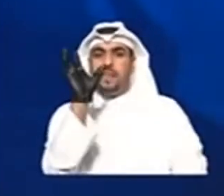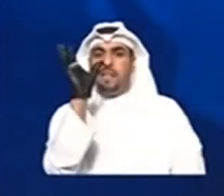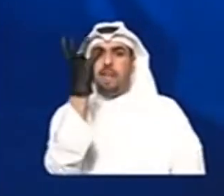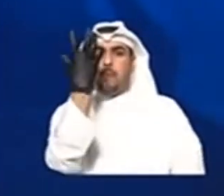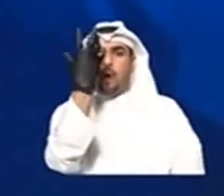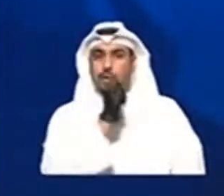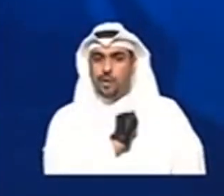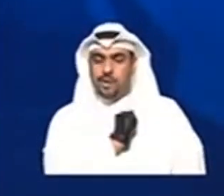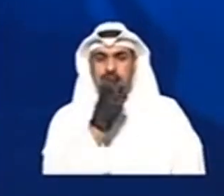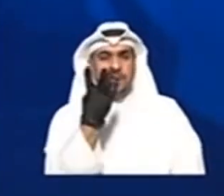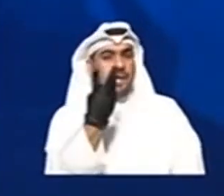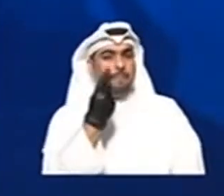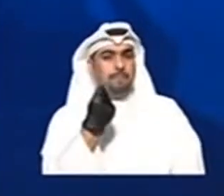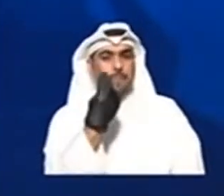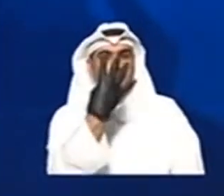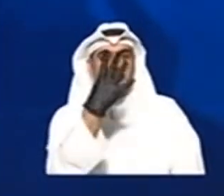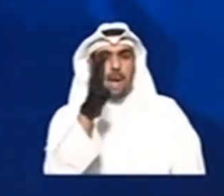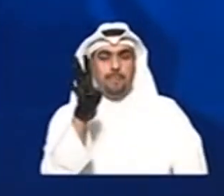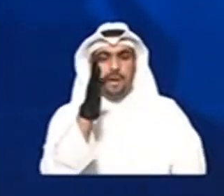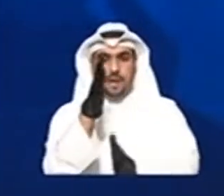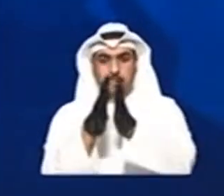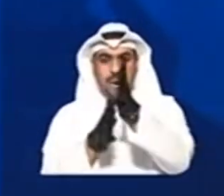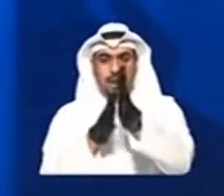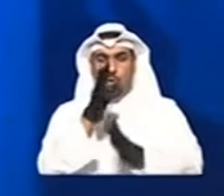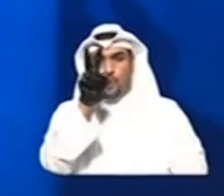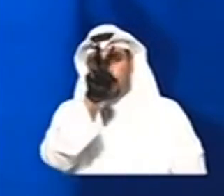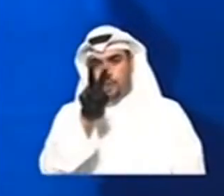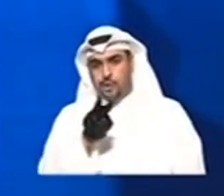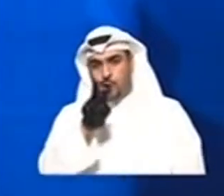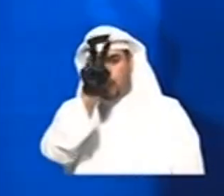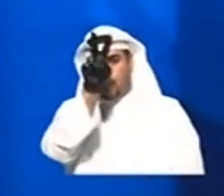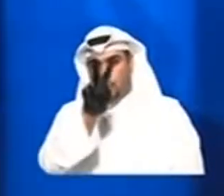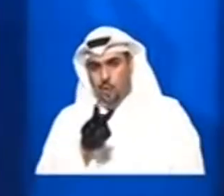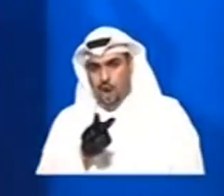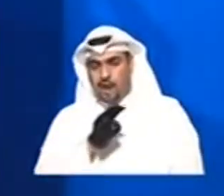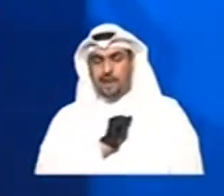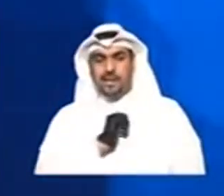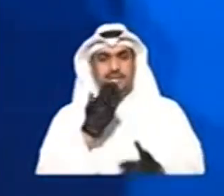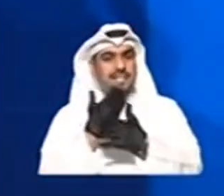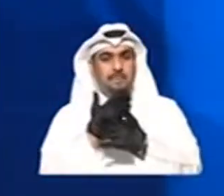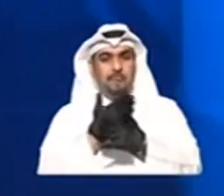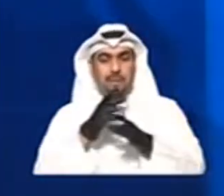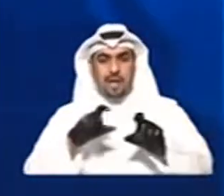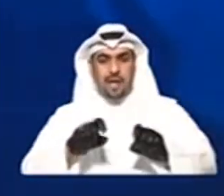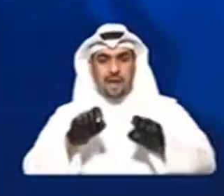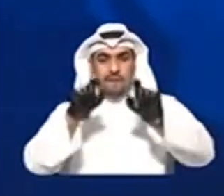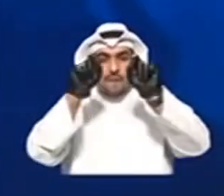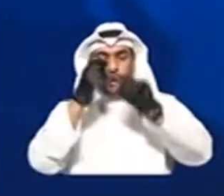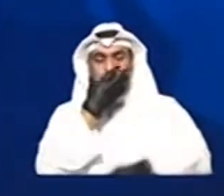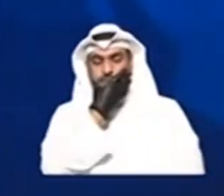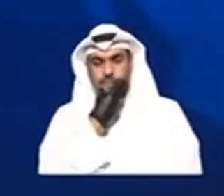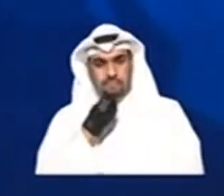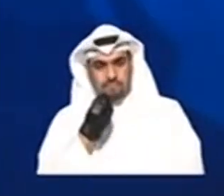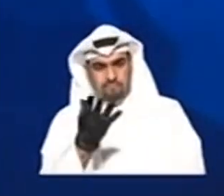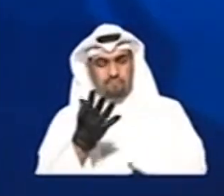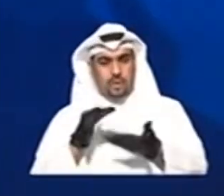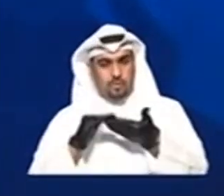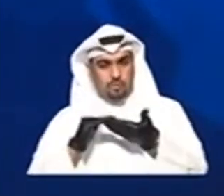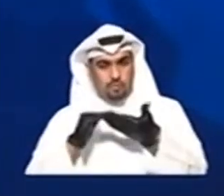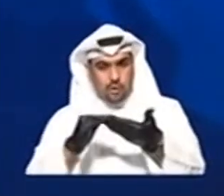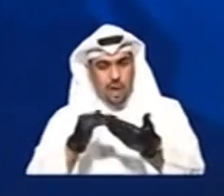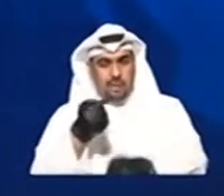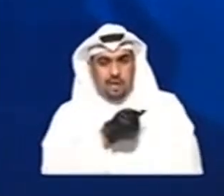خلال هذا المؤتمر دعما لمبادرات مكافحة وباء فيروس كورونا. وعليه فأن دولة الكويت قدمت